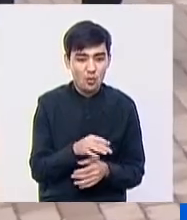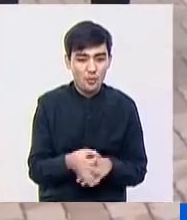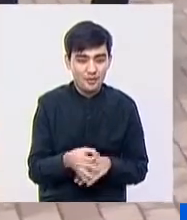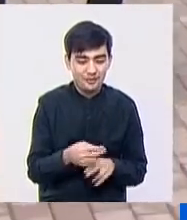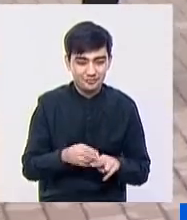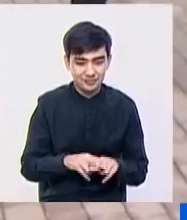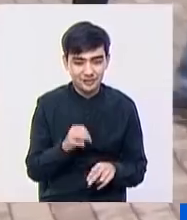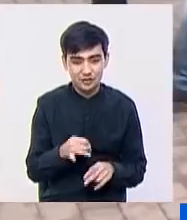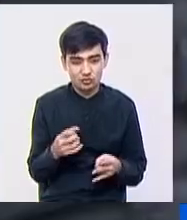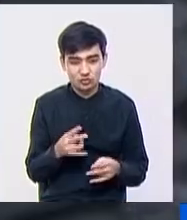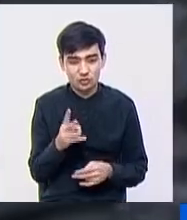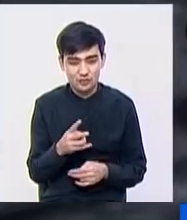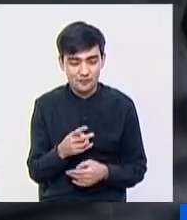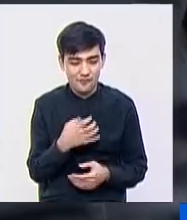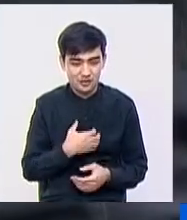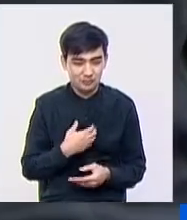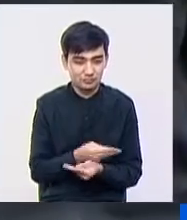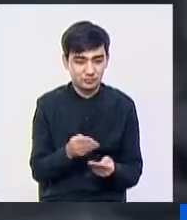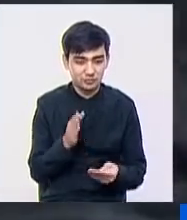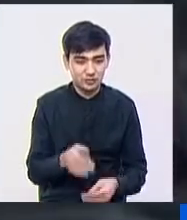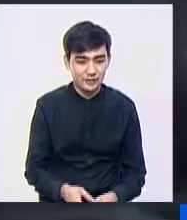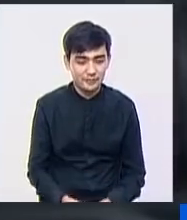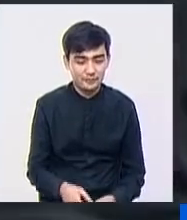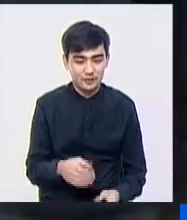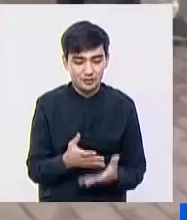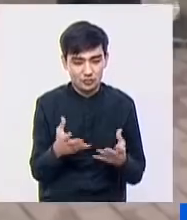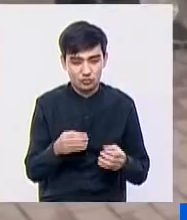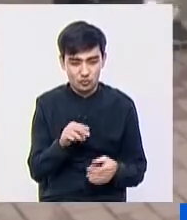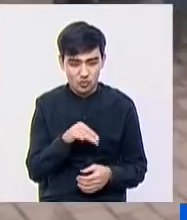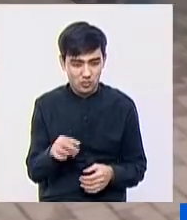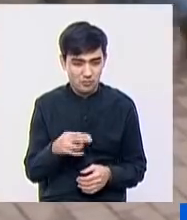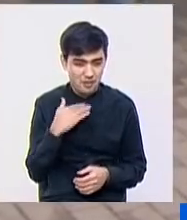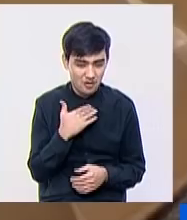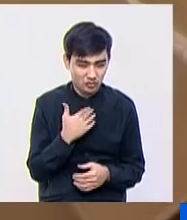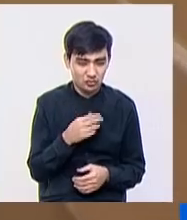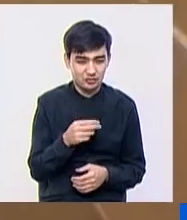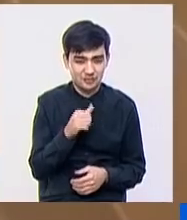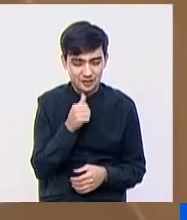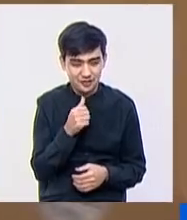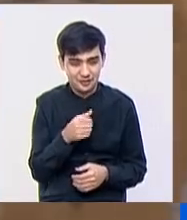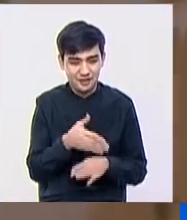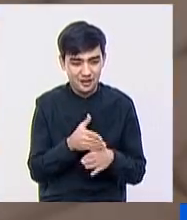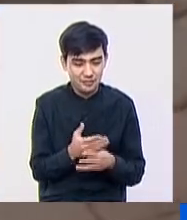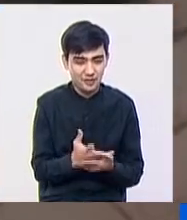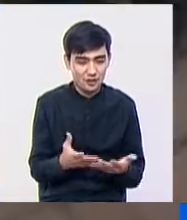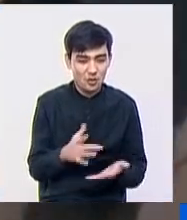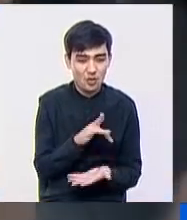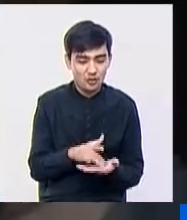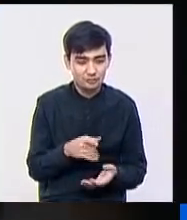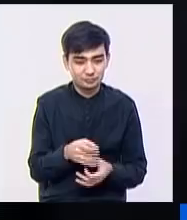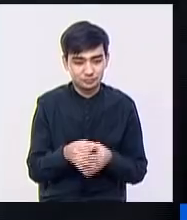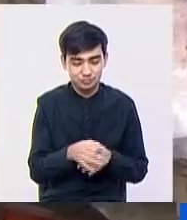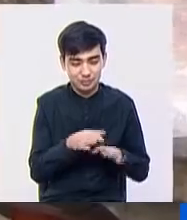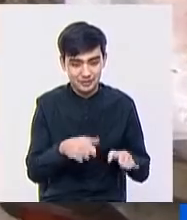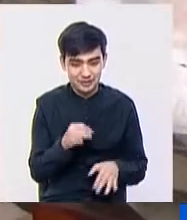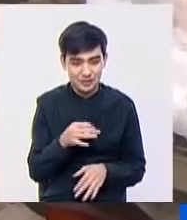и нуждающимся гражданам. Несколько десятков тонн мяса, курицы, круп, сахара сейчас разгружают в одном из районов города. Здесь